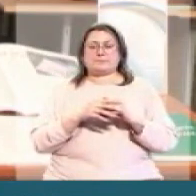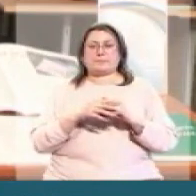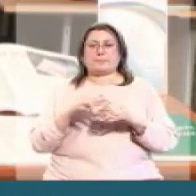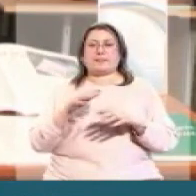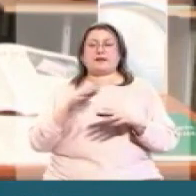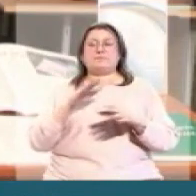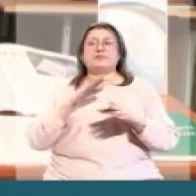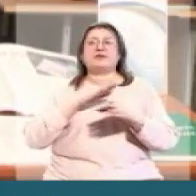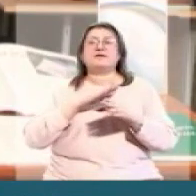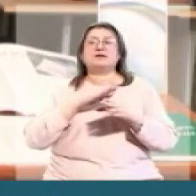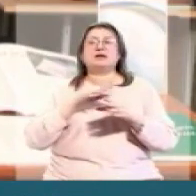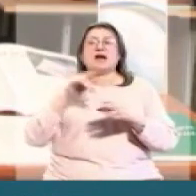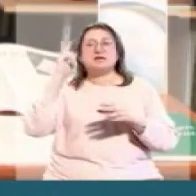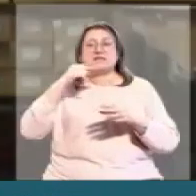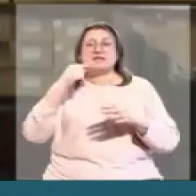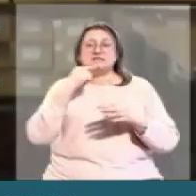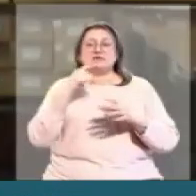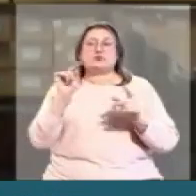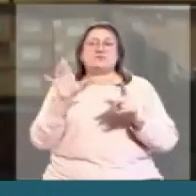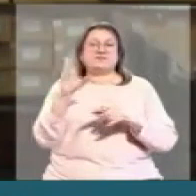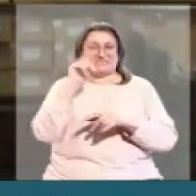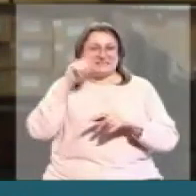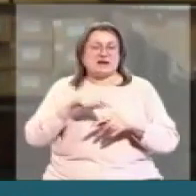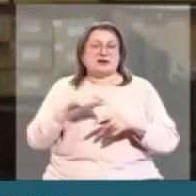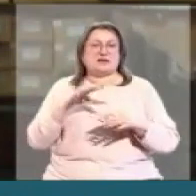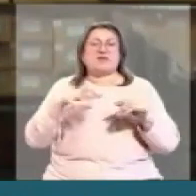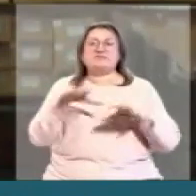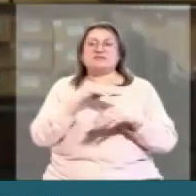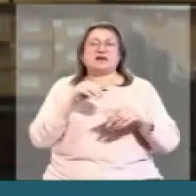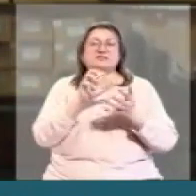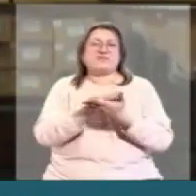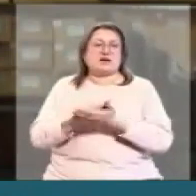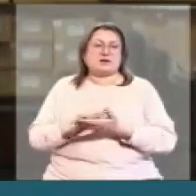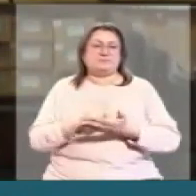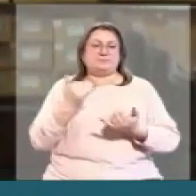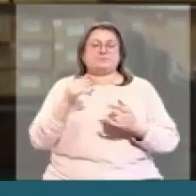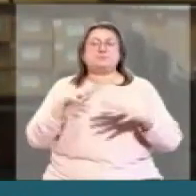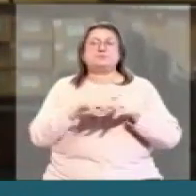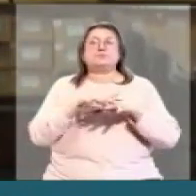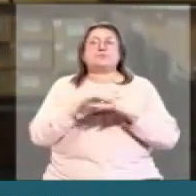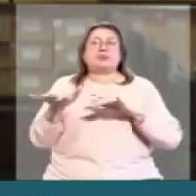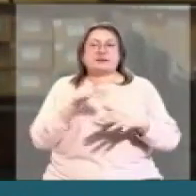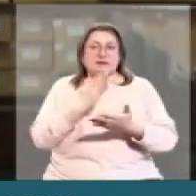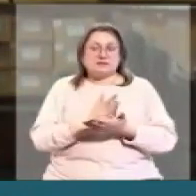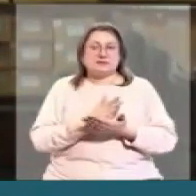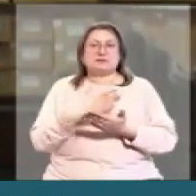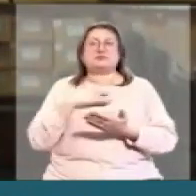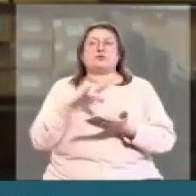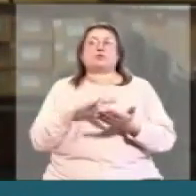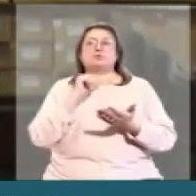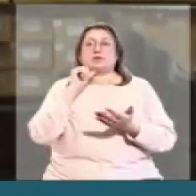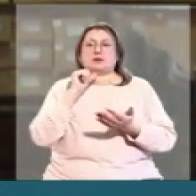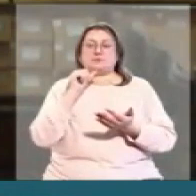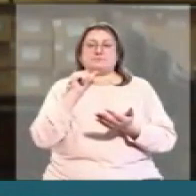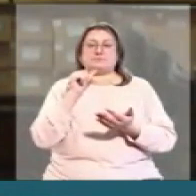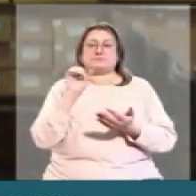реализовать казахский язык во всех сферах. На сегодняшнем мероприятии присутствуют общественные деятели нашего города